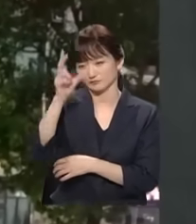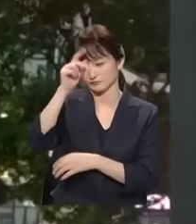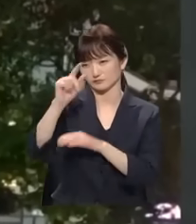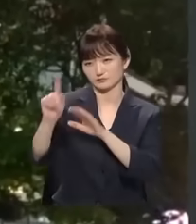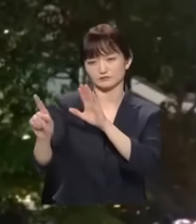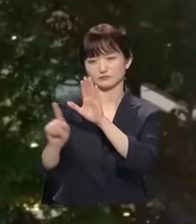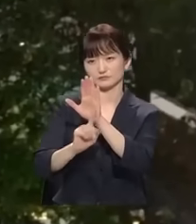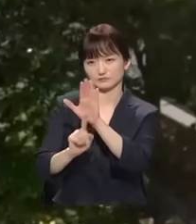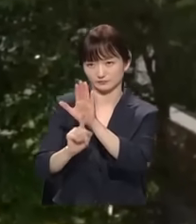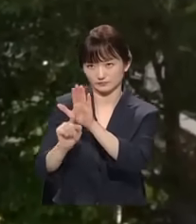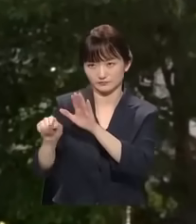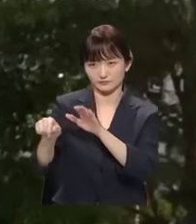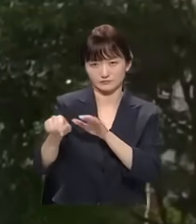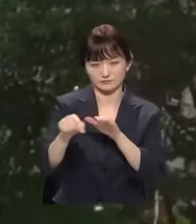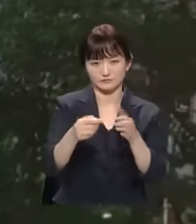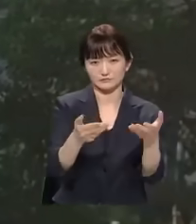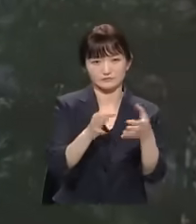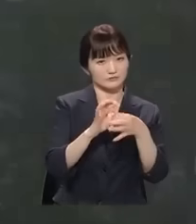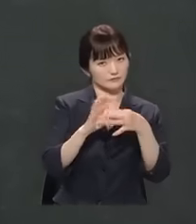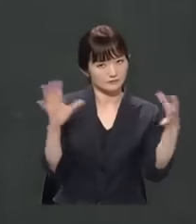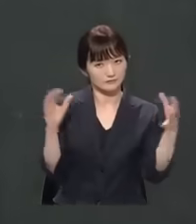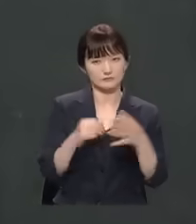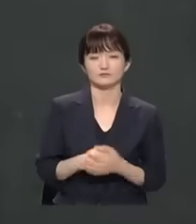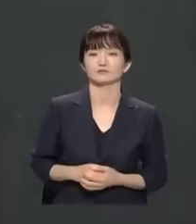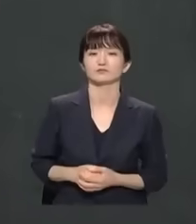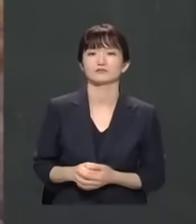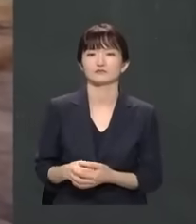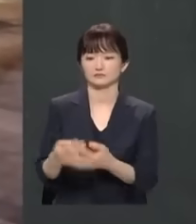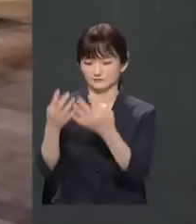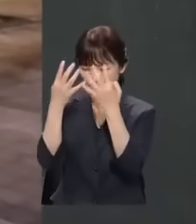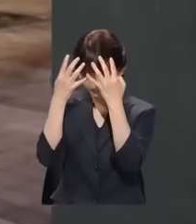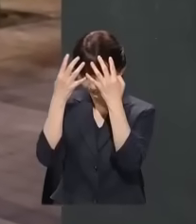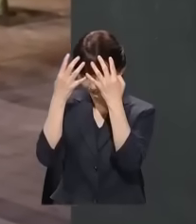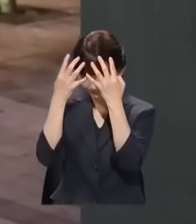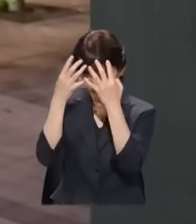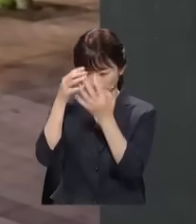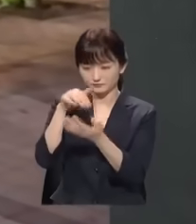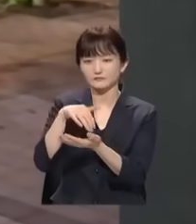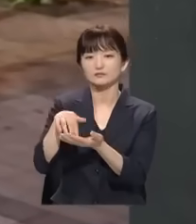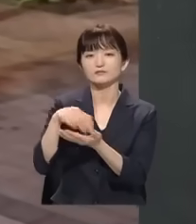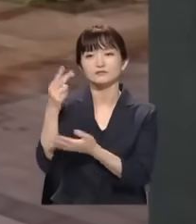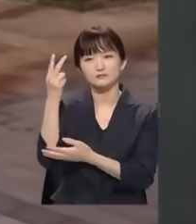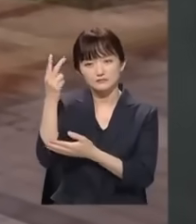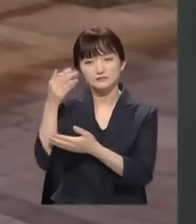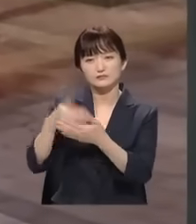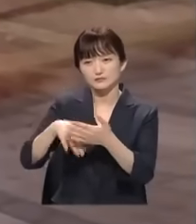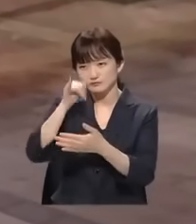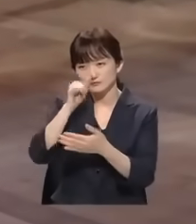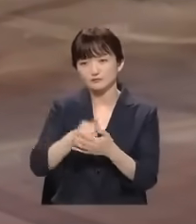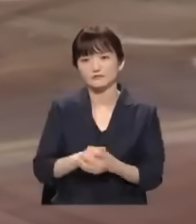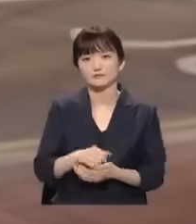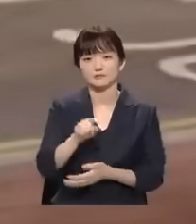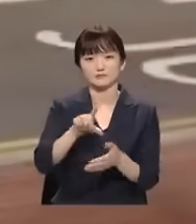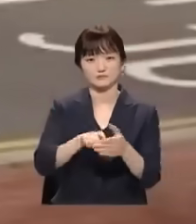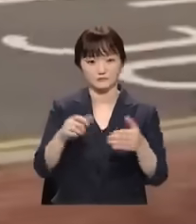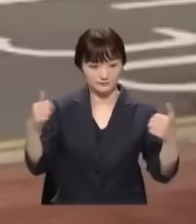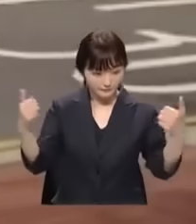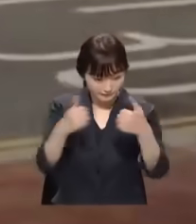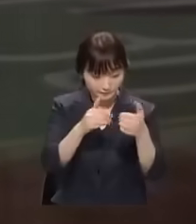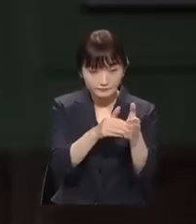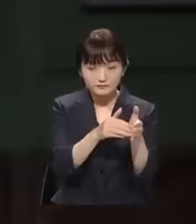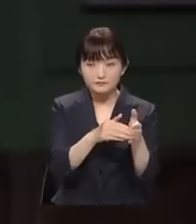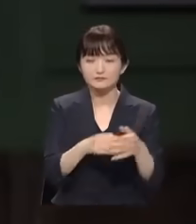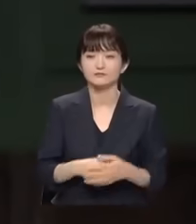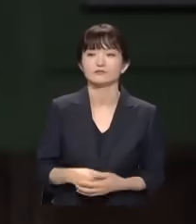일이랑 무관한 또 다른 사건으로 채워야 하는 향기가 이틀이 남아있는 상태였기 때문이었습니다 당시 대결은 무산이 됐지만 보시는 그